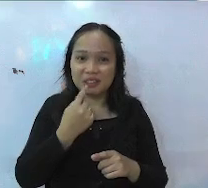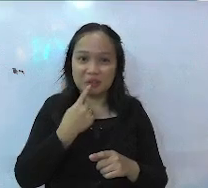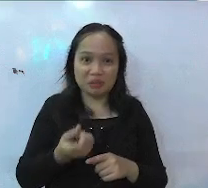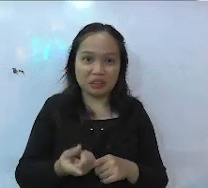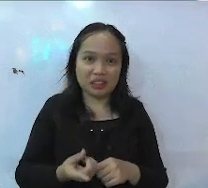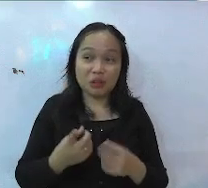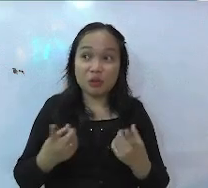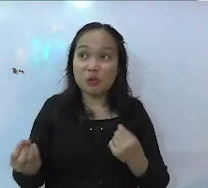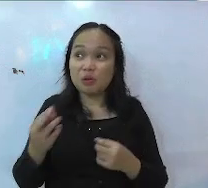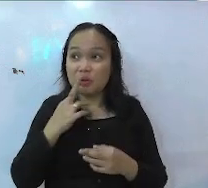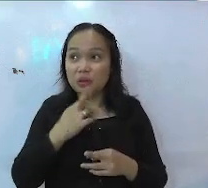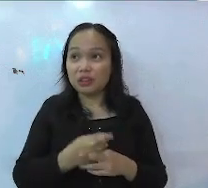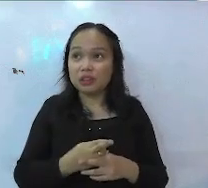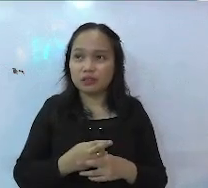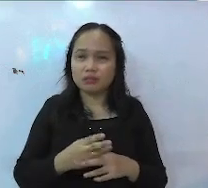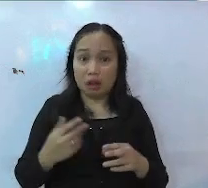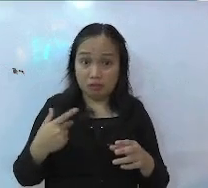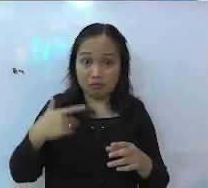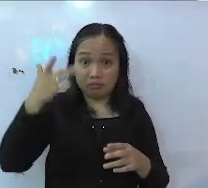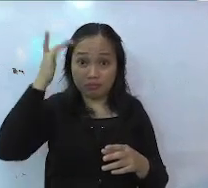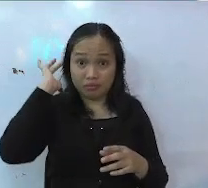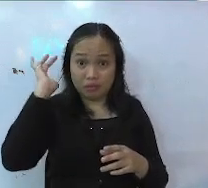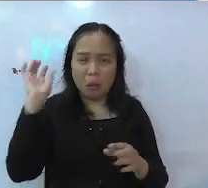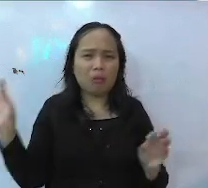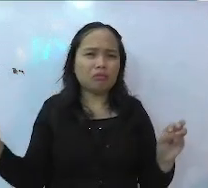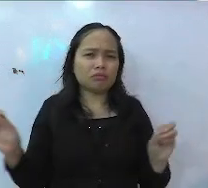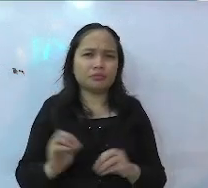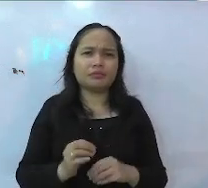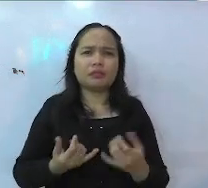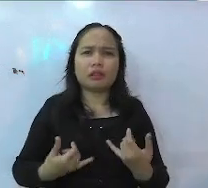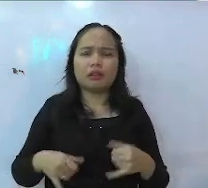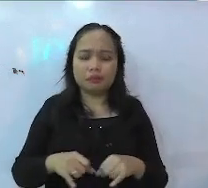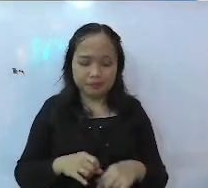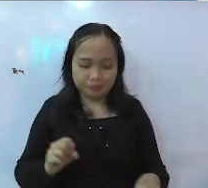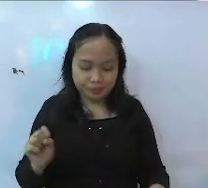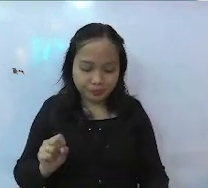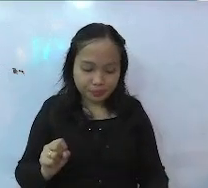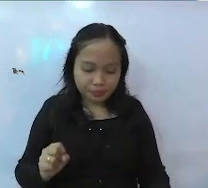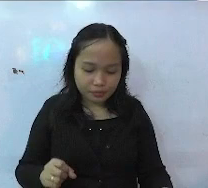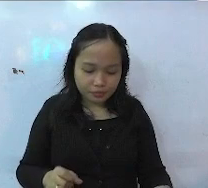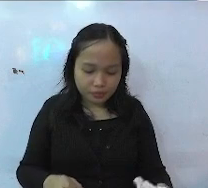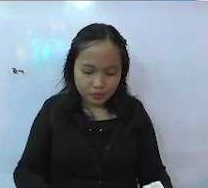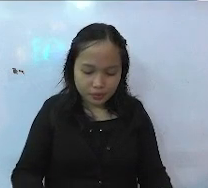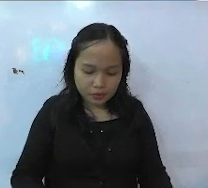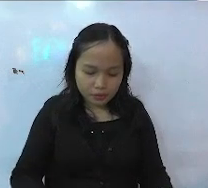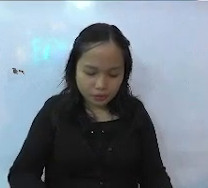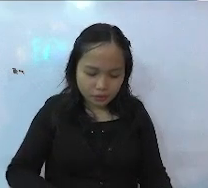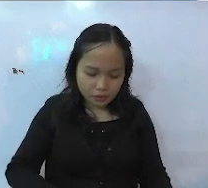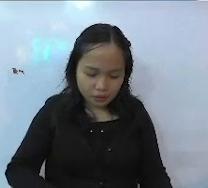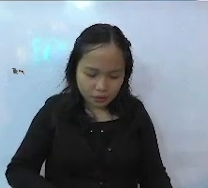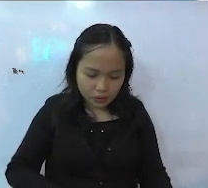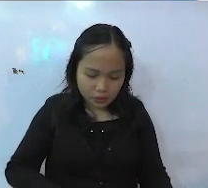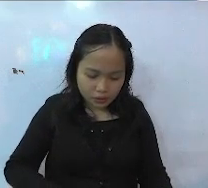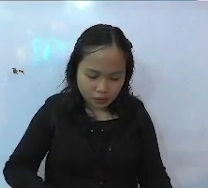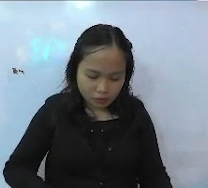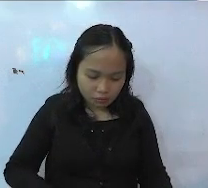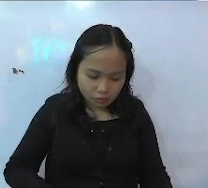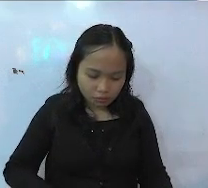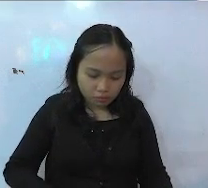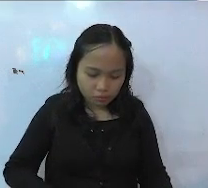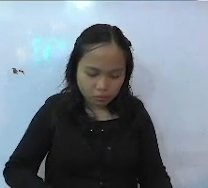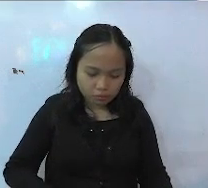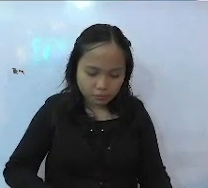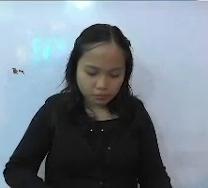may sense ba d sa sinabi ko wala ' ba ganun din yan kaya kapag hindi mo inisip ung sinasabi ko sa inyo Kanina that you are